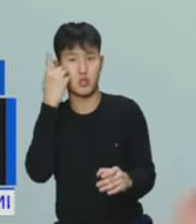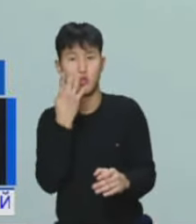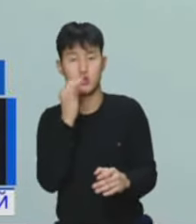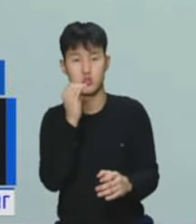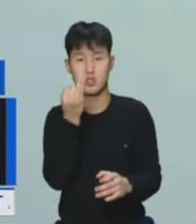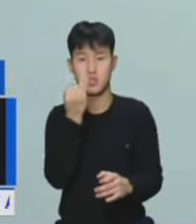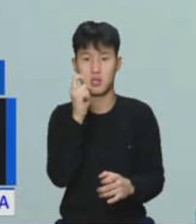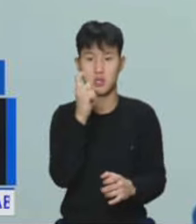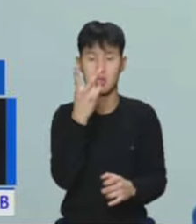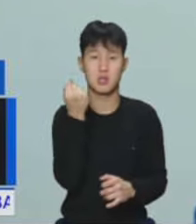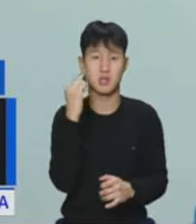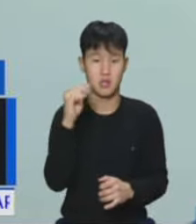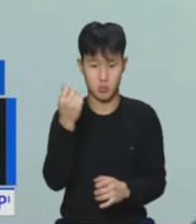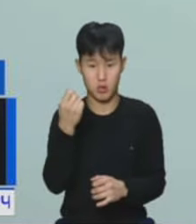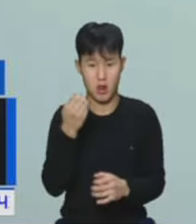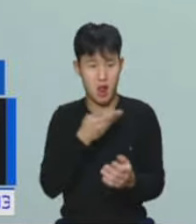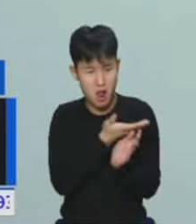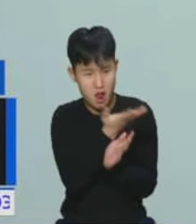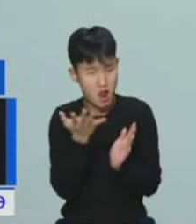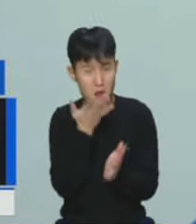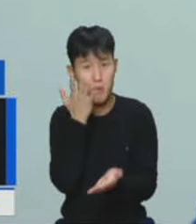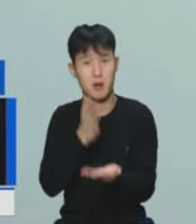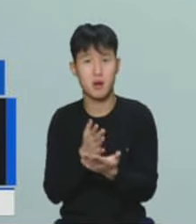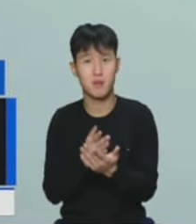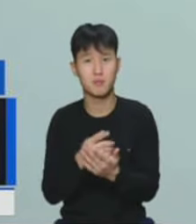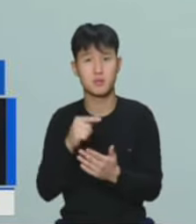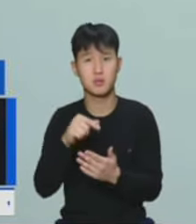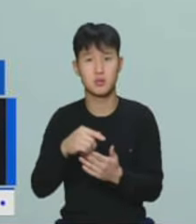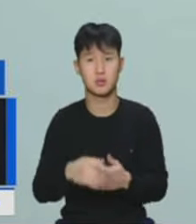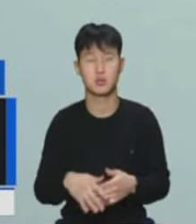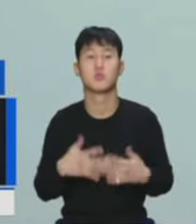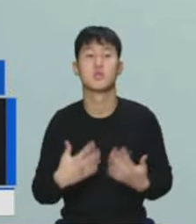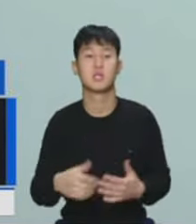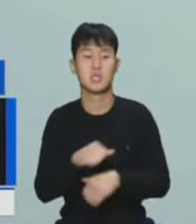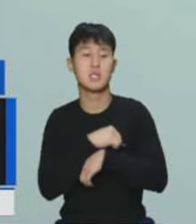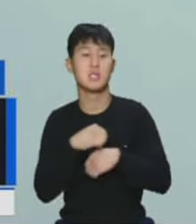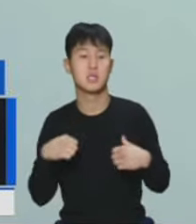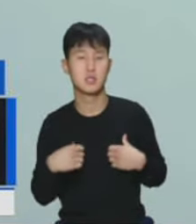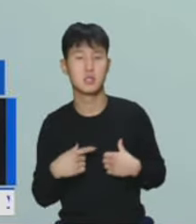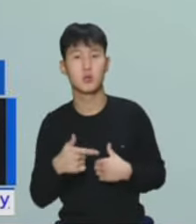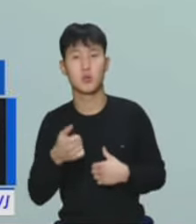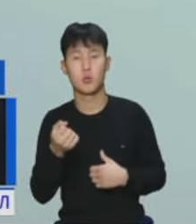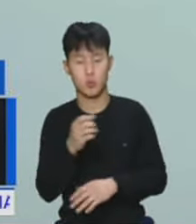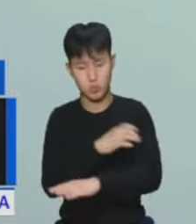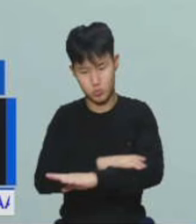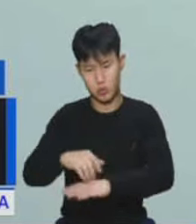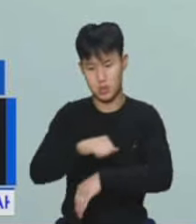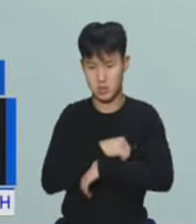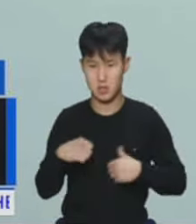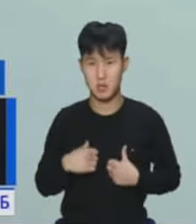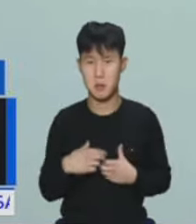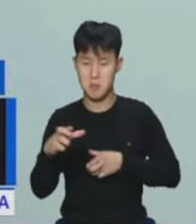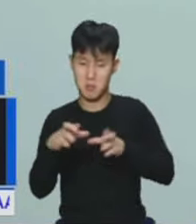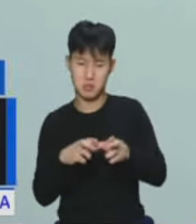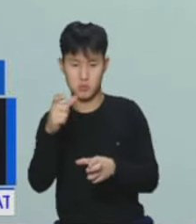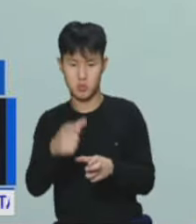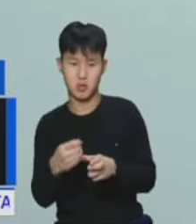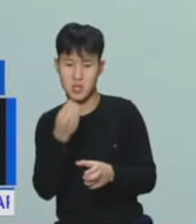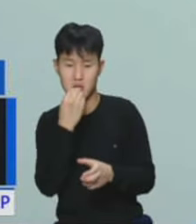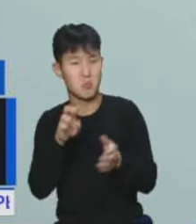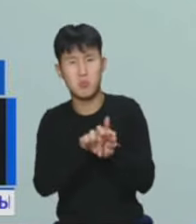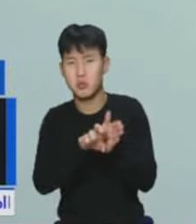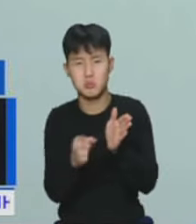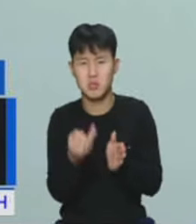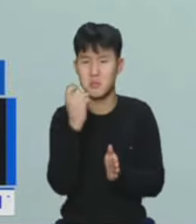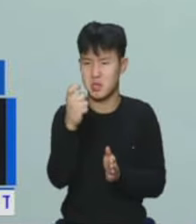мэдээлэлээр юм яваад байсан. Эн чинь бол одоо зүгээр жирийн иргэн гудамд байгаа хүн эсвэл нэг бизнесмен энийг идэх боломжгүй ийм